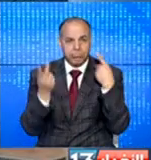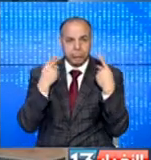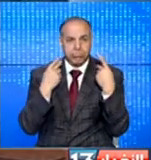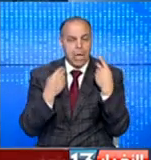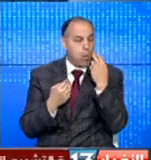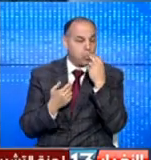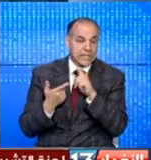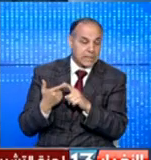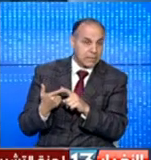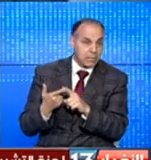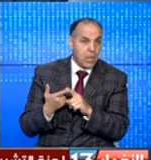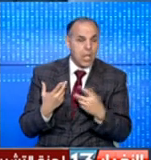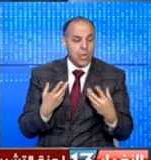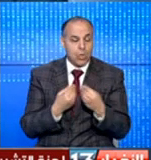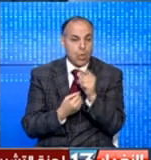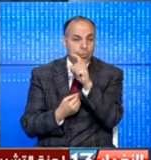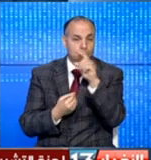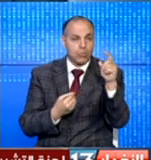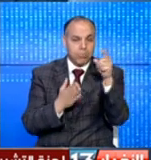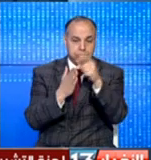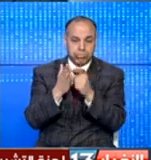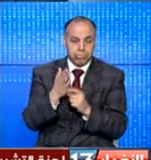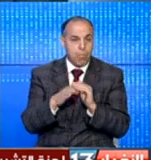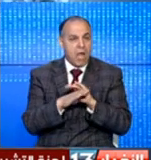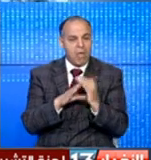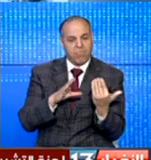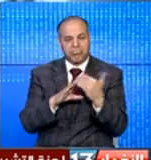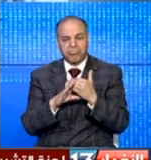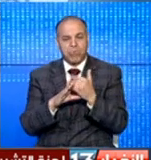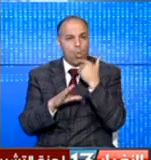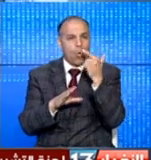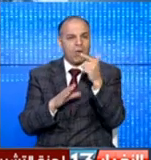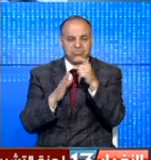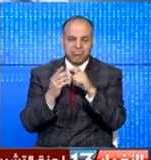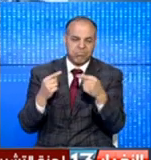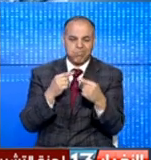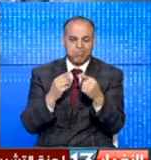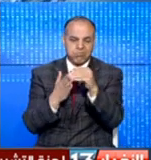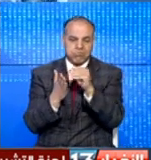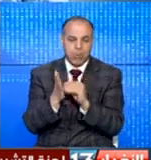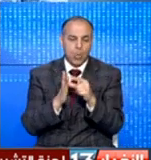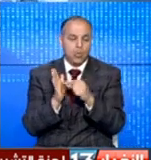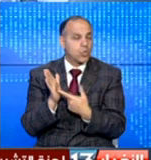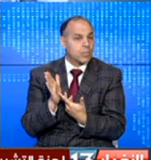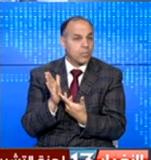القوات المسلحة تضمن جملة فصول تتعارض مع عدد من الفصول الواردة في الدستور، أهمها